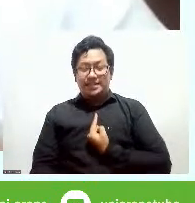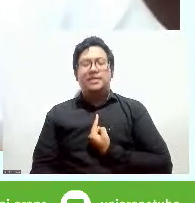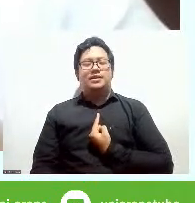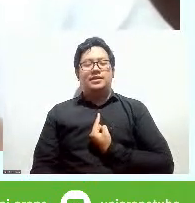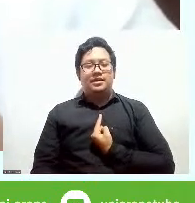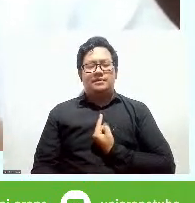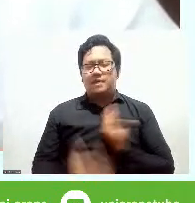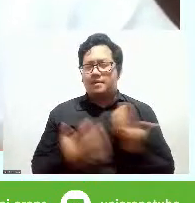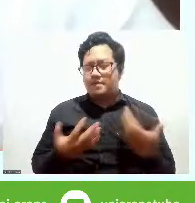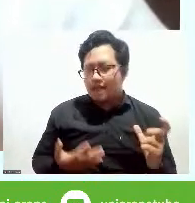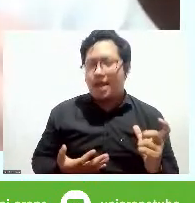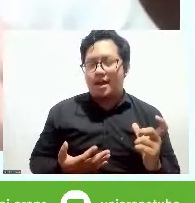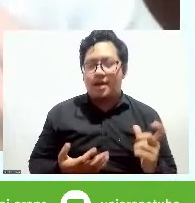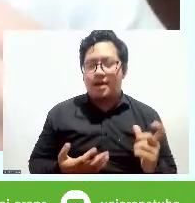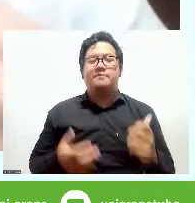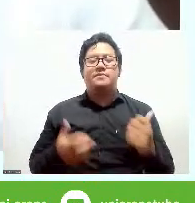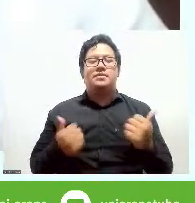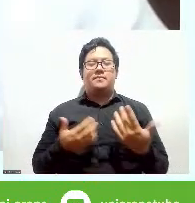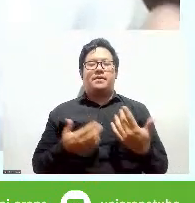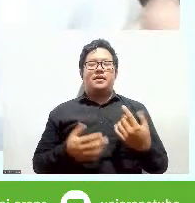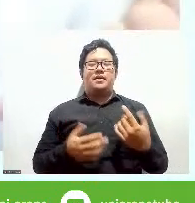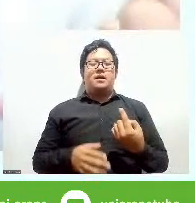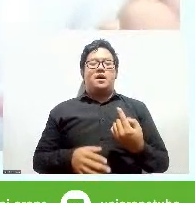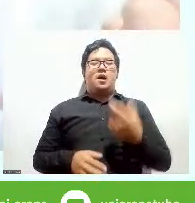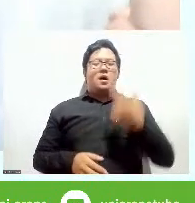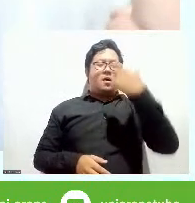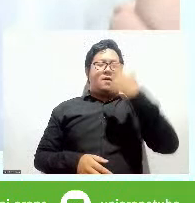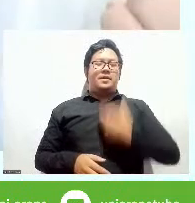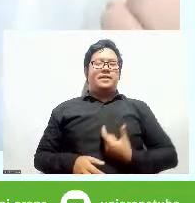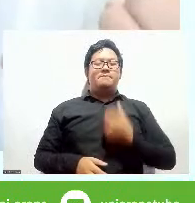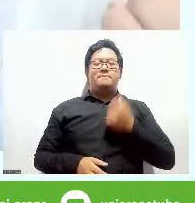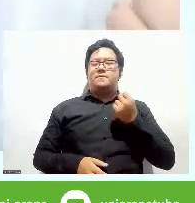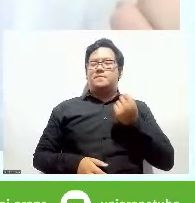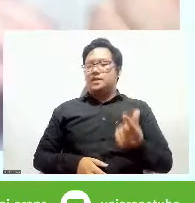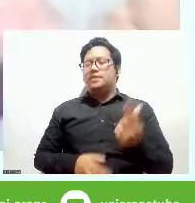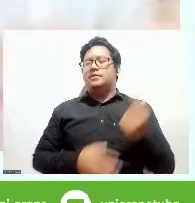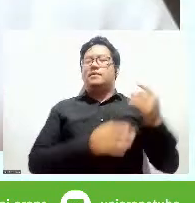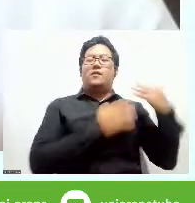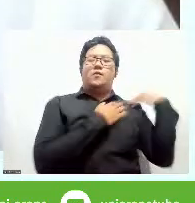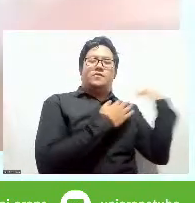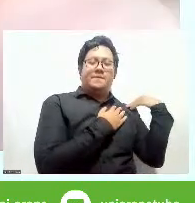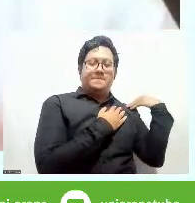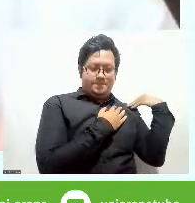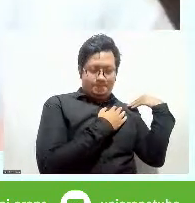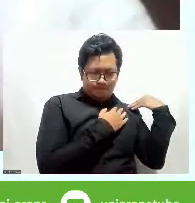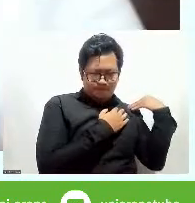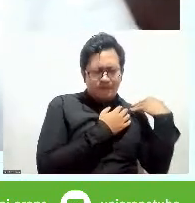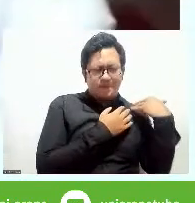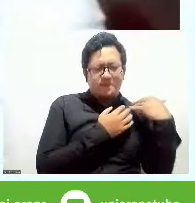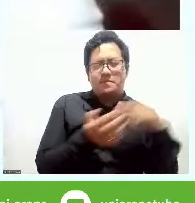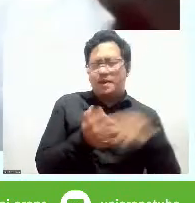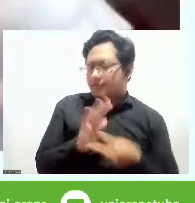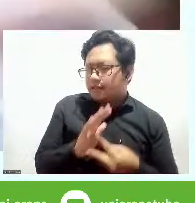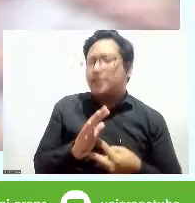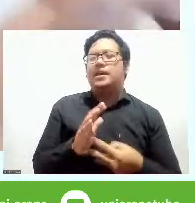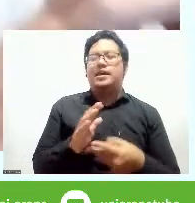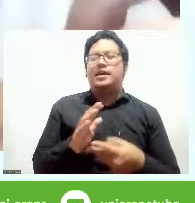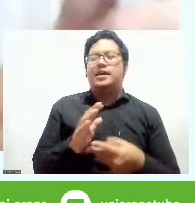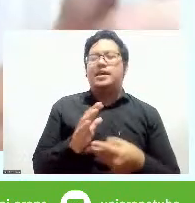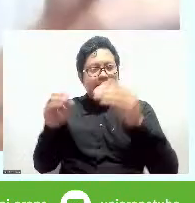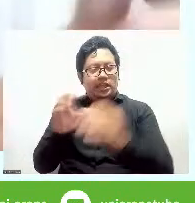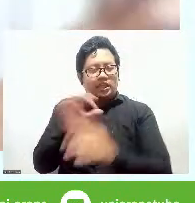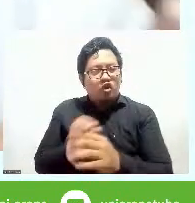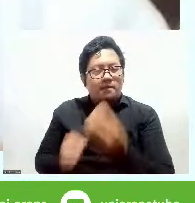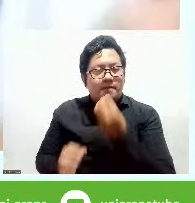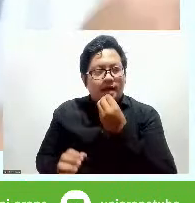konsumer yang responsible yang bertanggungjawab hindari makan kepiting bertelur atau ikan bertelur atau ikan-ikan yang